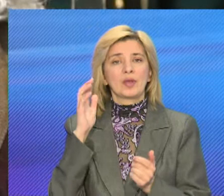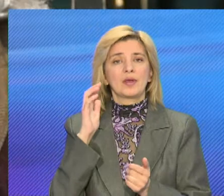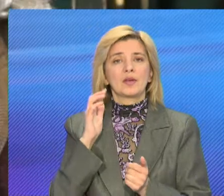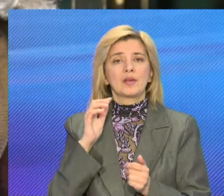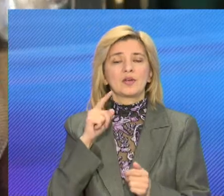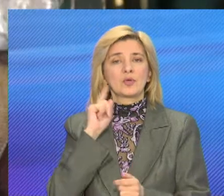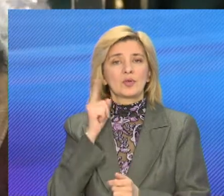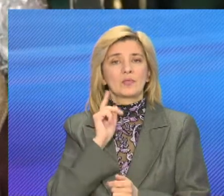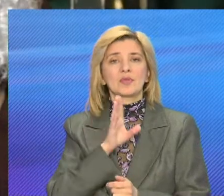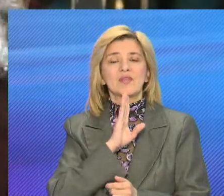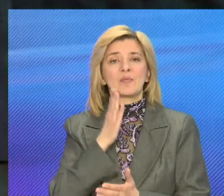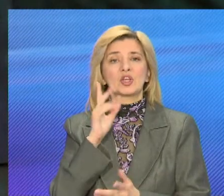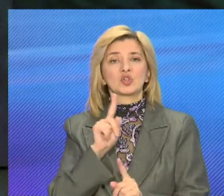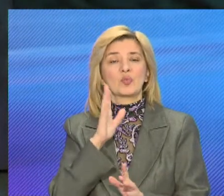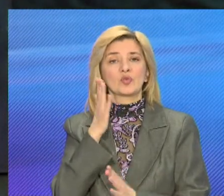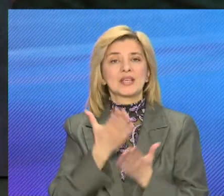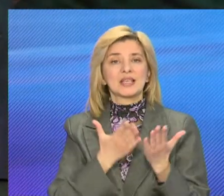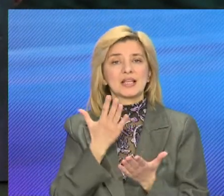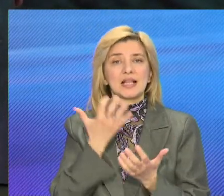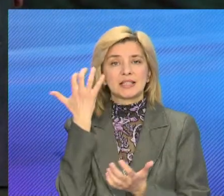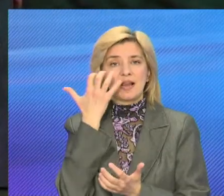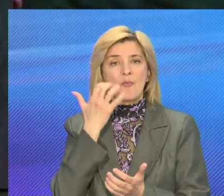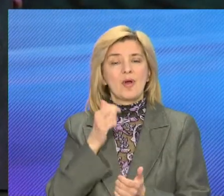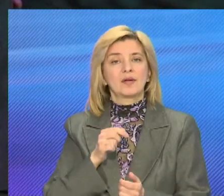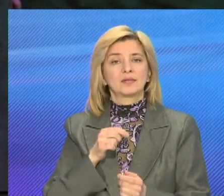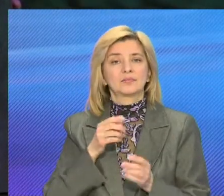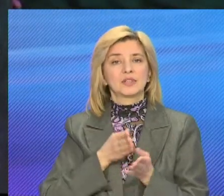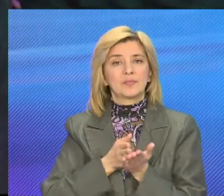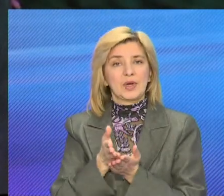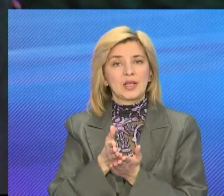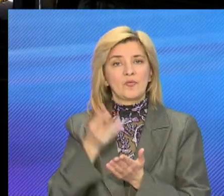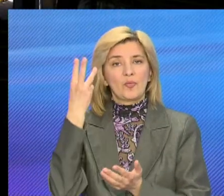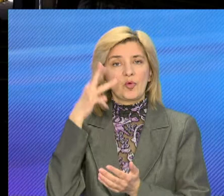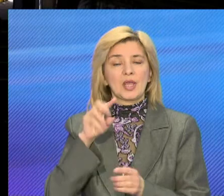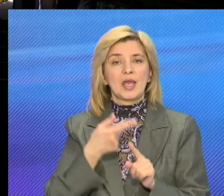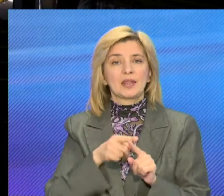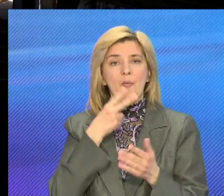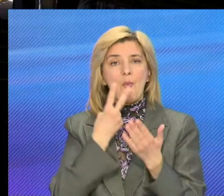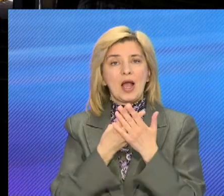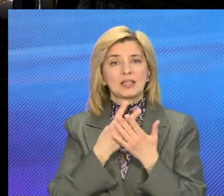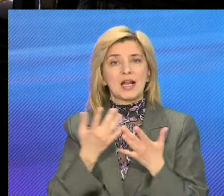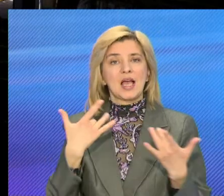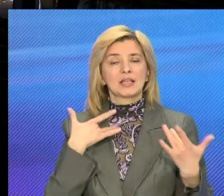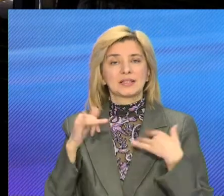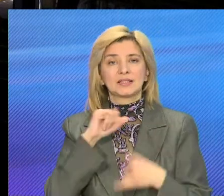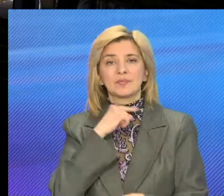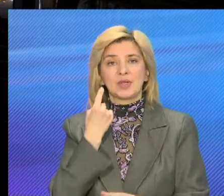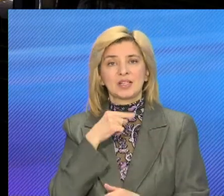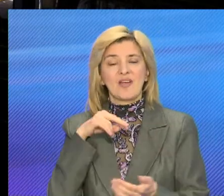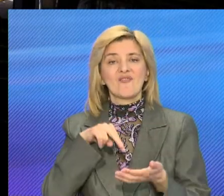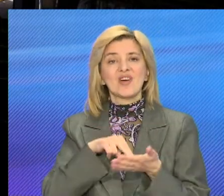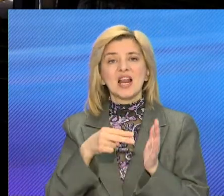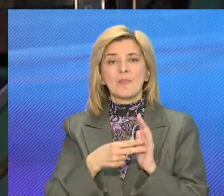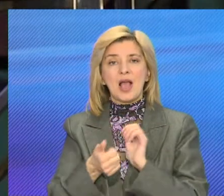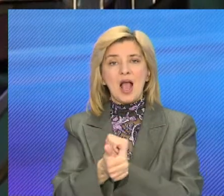моде. Такий сюжет на сцене Гродинского театра «Лялек» показали артисты с Бреста у рамках обмена гастролей. Комедию 17-го